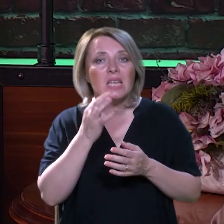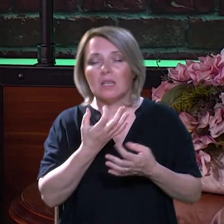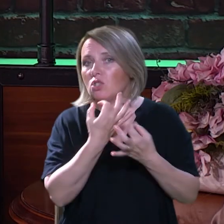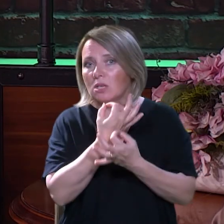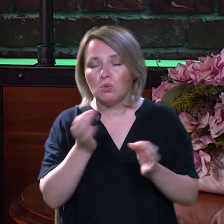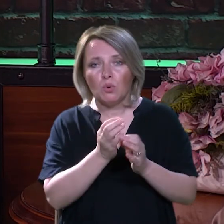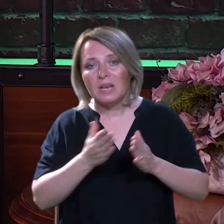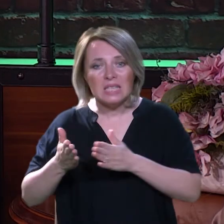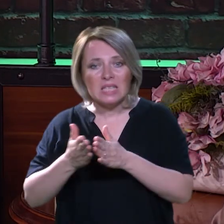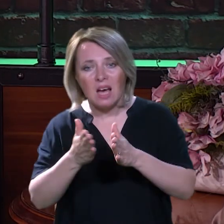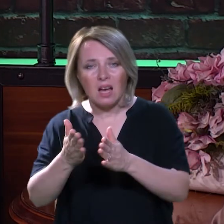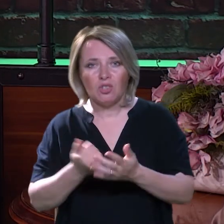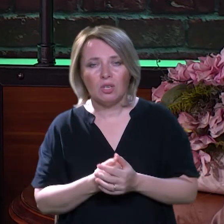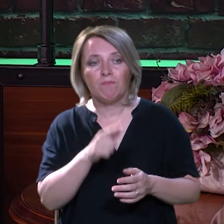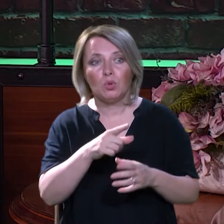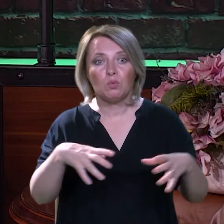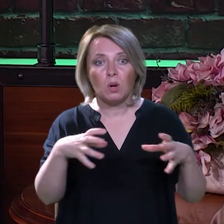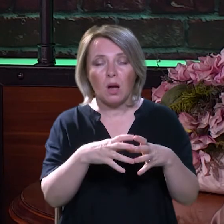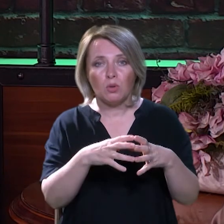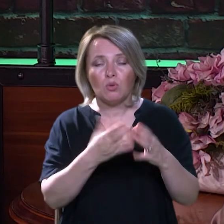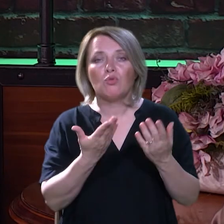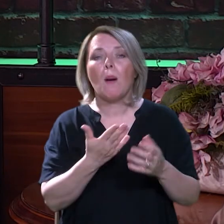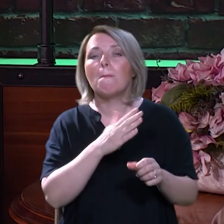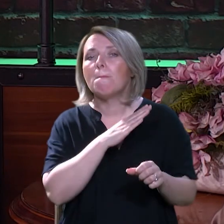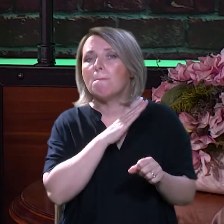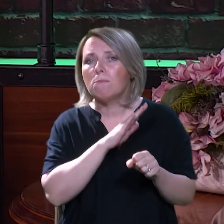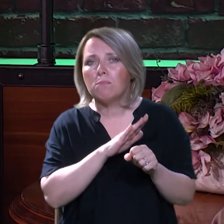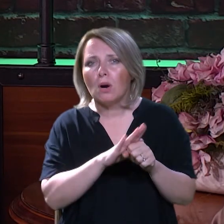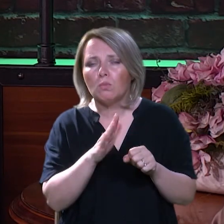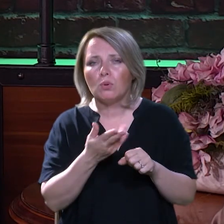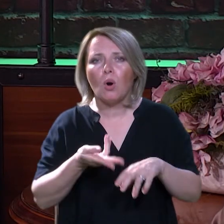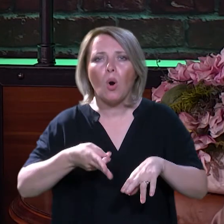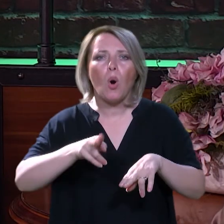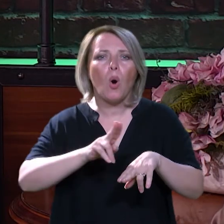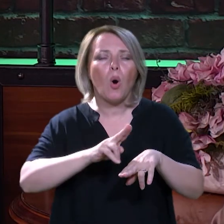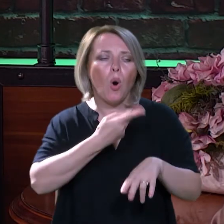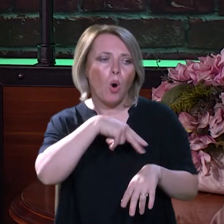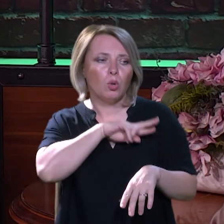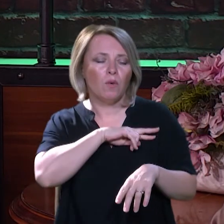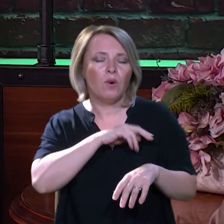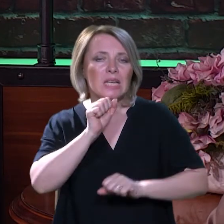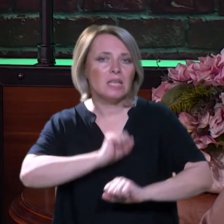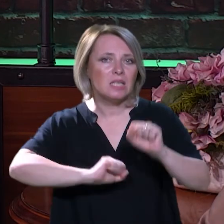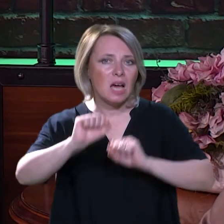da će se super snaći. Znači, tu smo kao društvo potpuno odgovorni da zaštitimo i da pomognemo osobi.